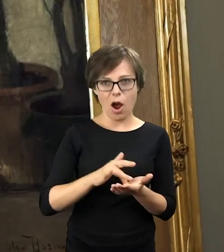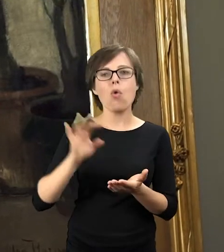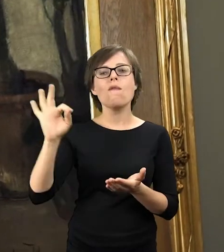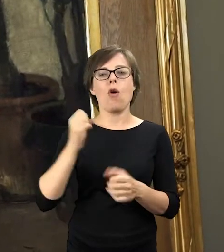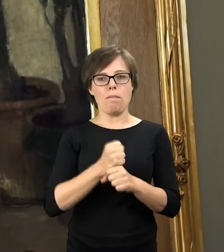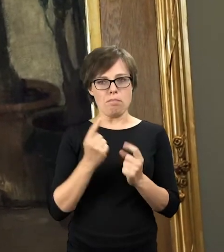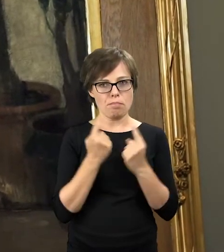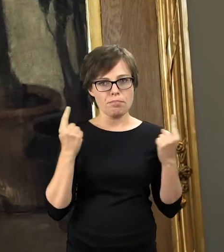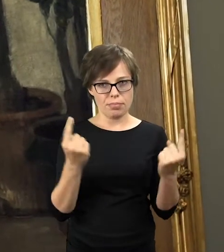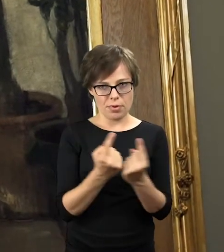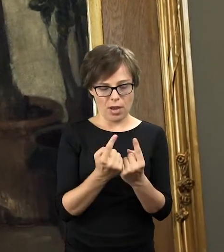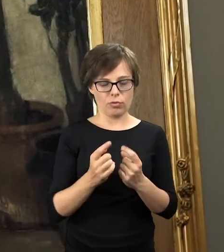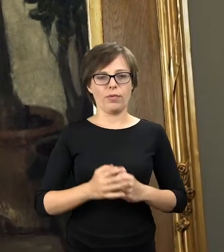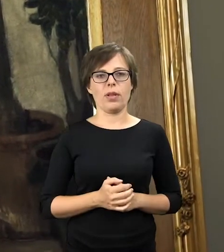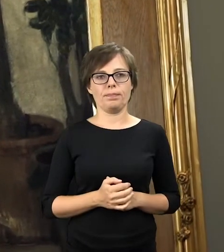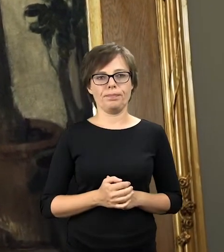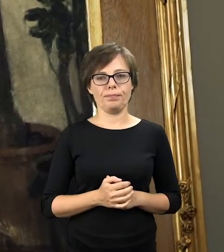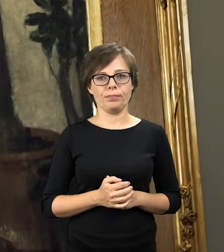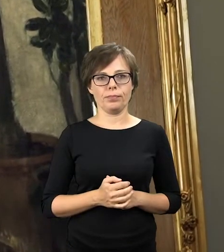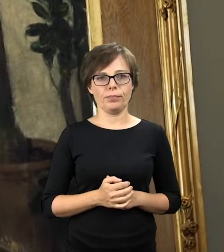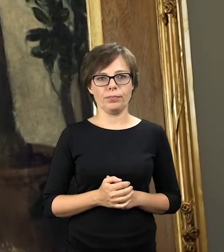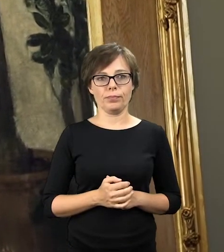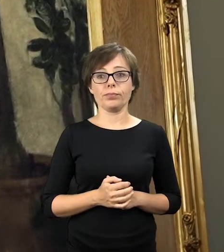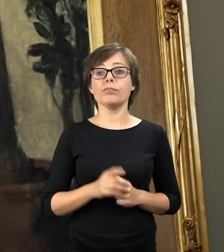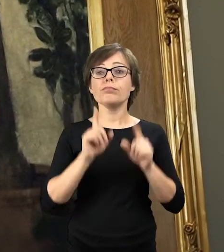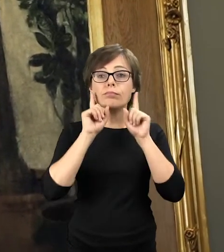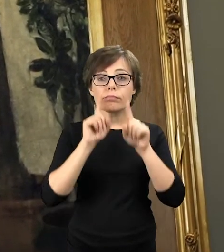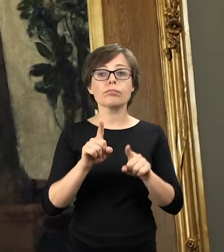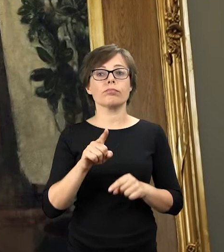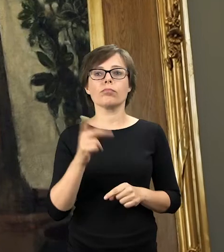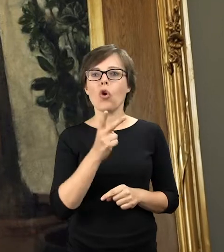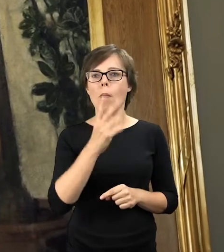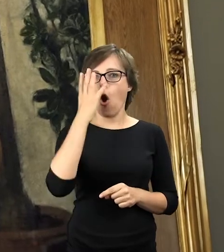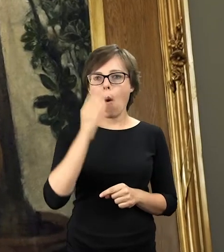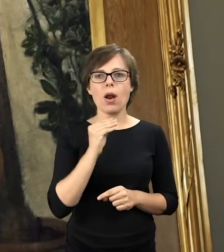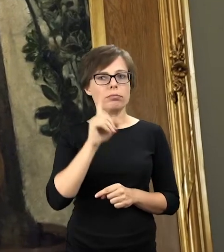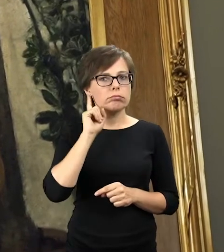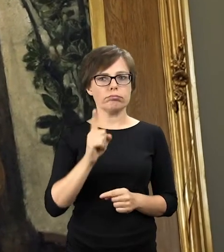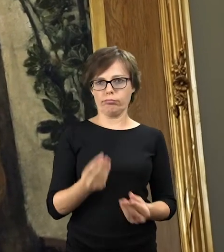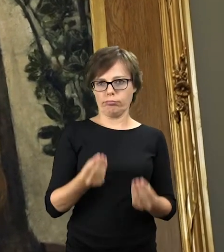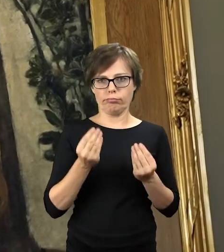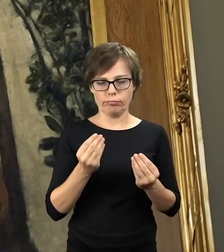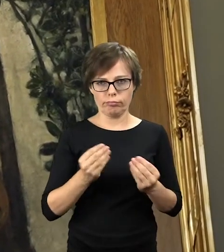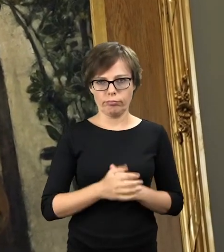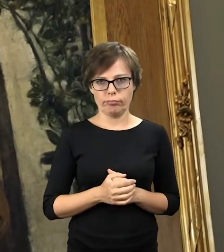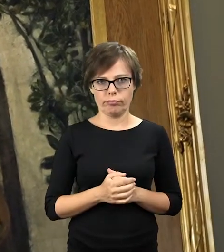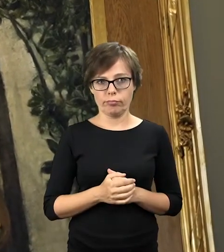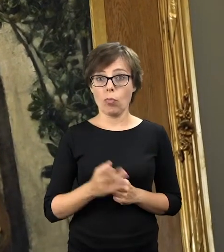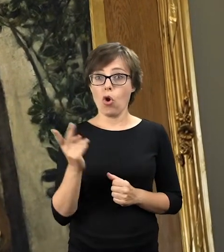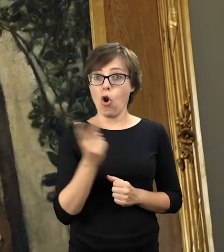swojej krakowskiej i przyjmuje formę bardzo efektowną. Obydwa dzieła przedstawiają